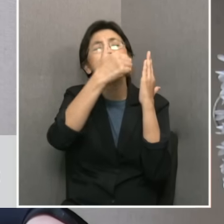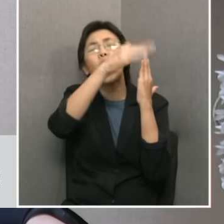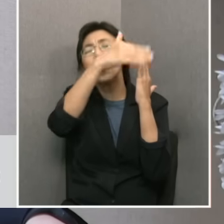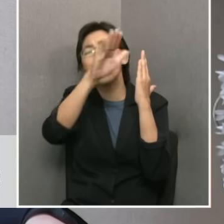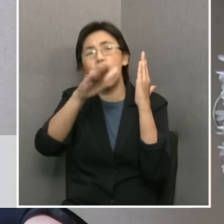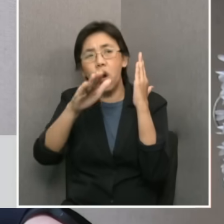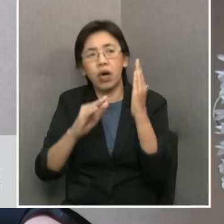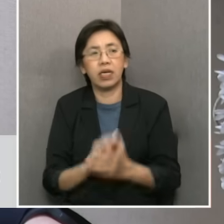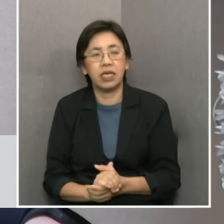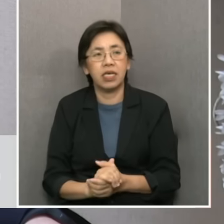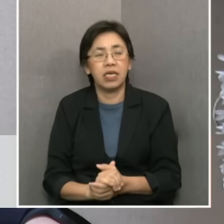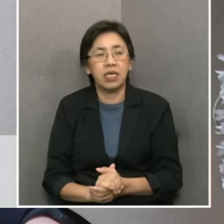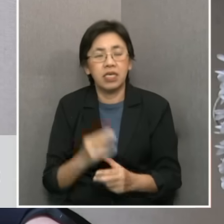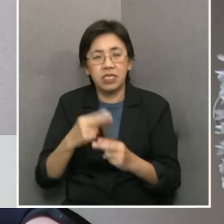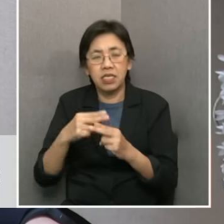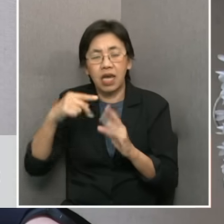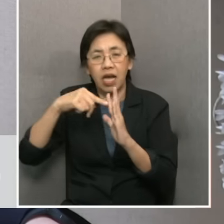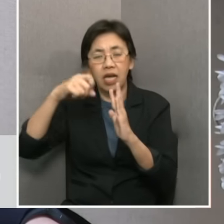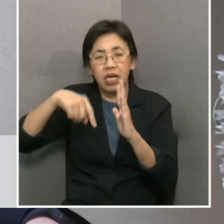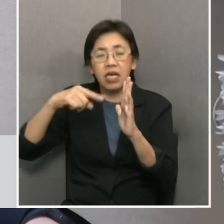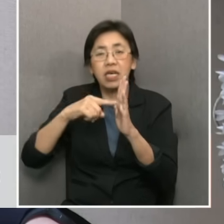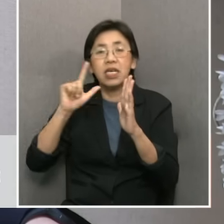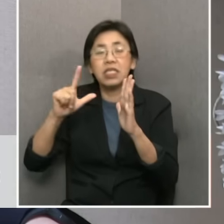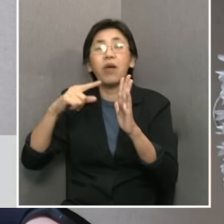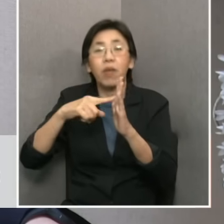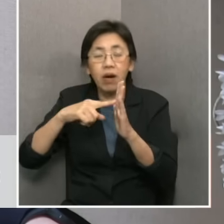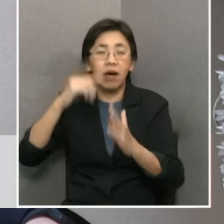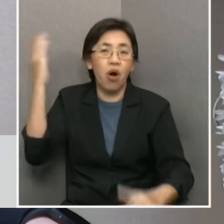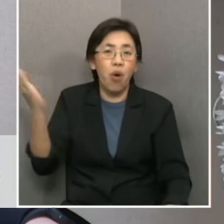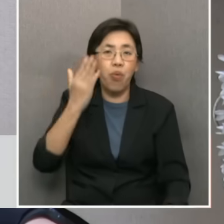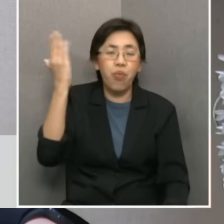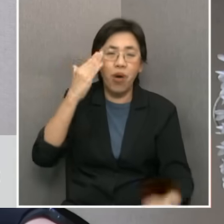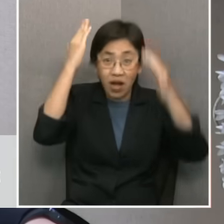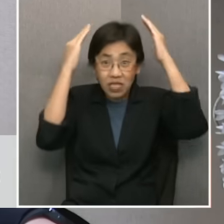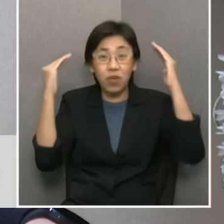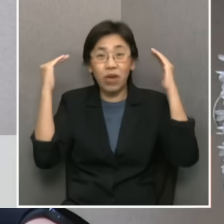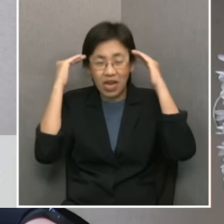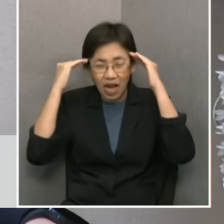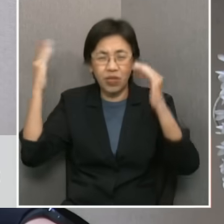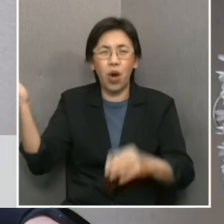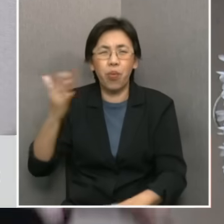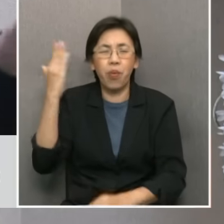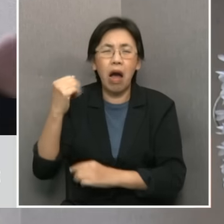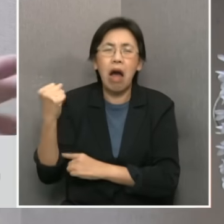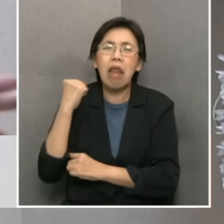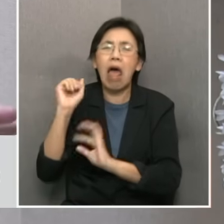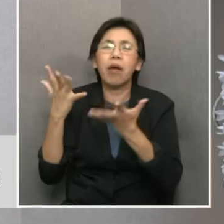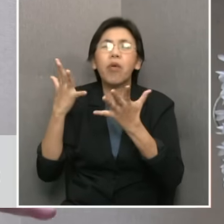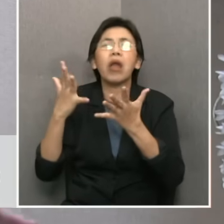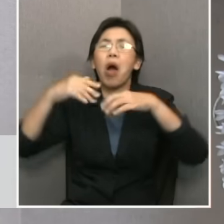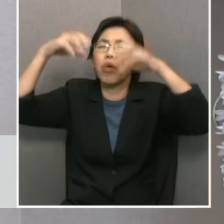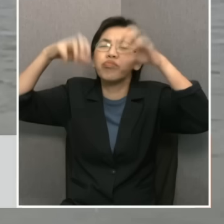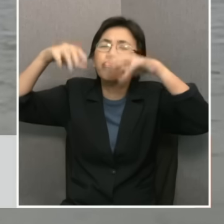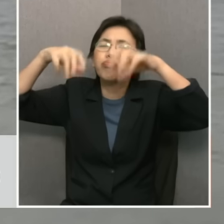าวลานี่แหละครับซาวลาแม้ว่าจะขึ้นฝั่งเวียดนามไม่ไหวแรงหมดซะก่อนเนี่ยนะฮะแต่อิทธิพลอย่างที่ผ